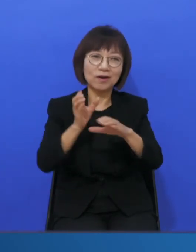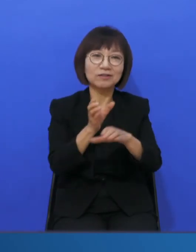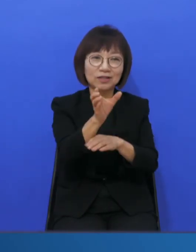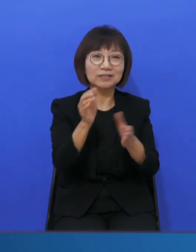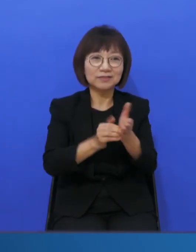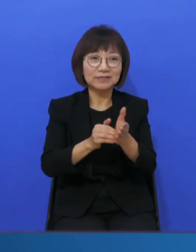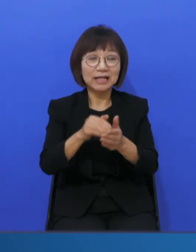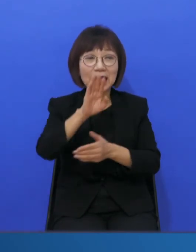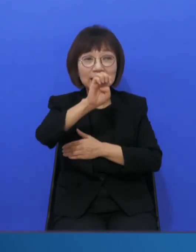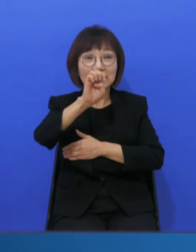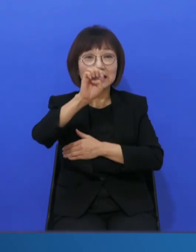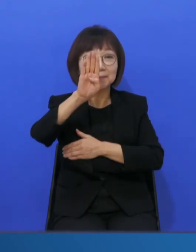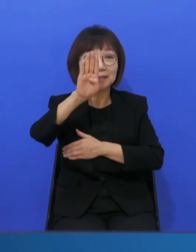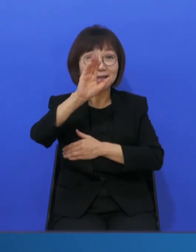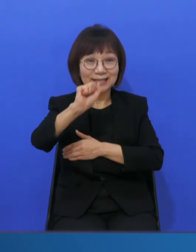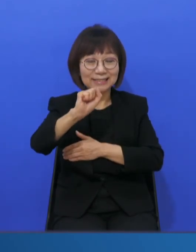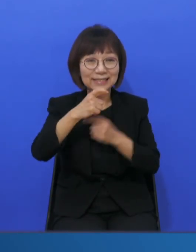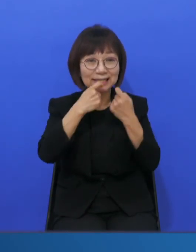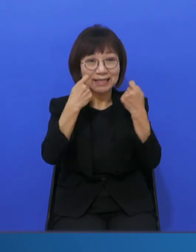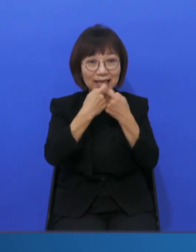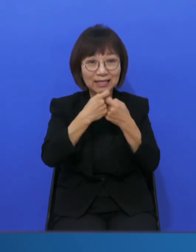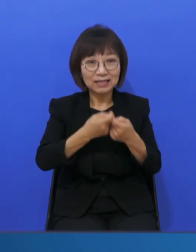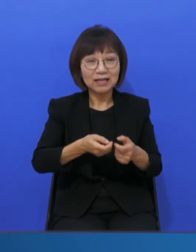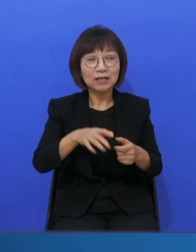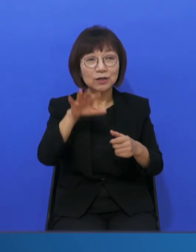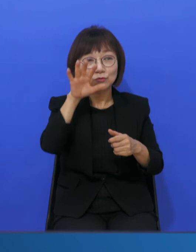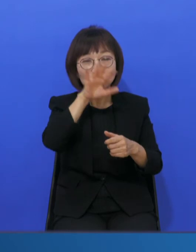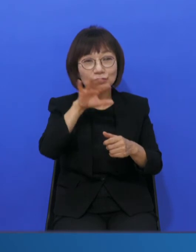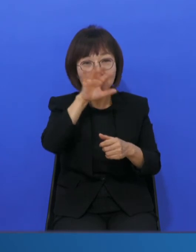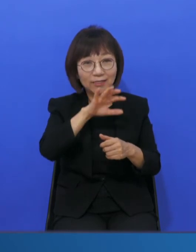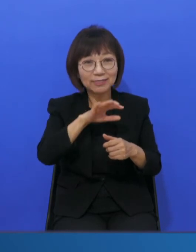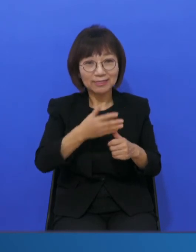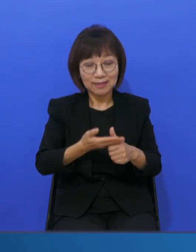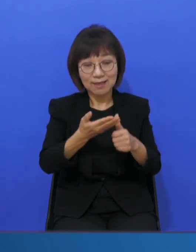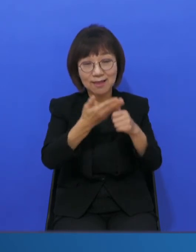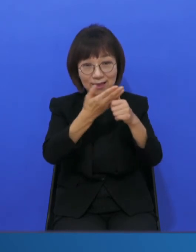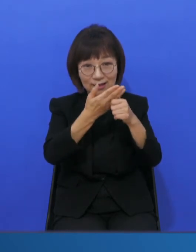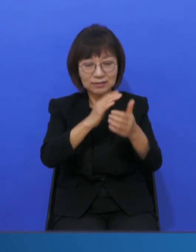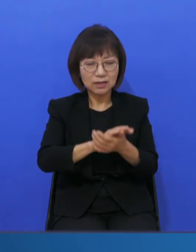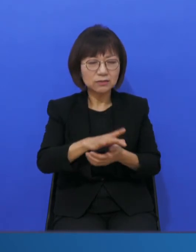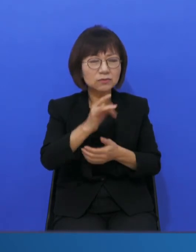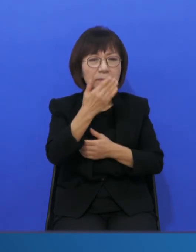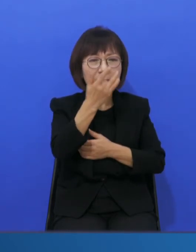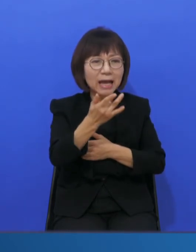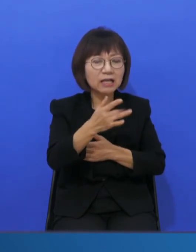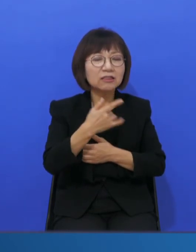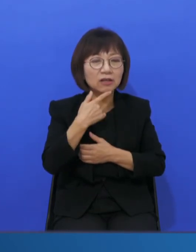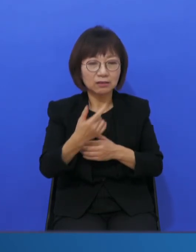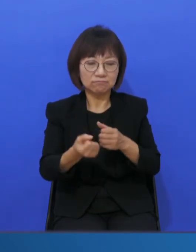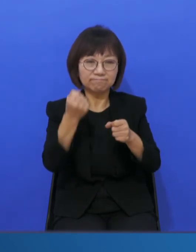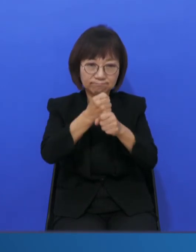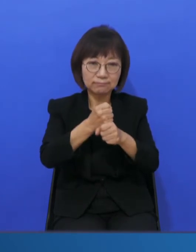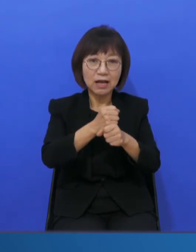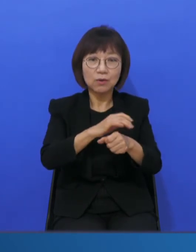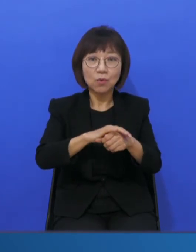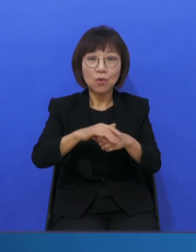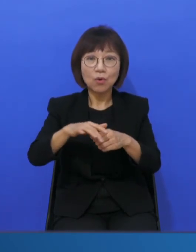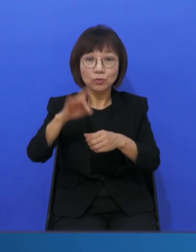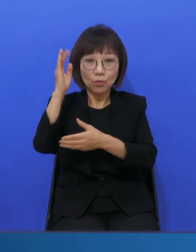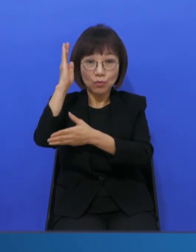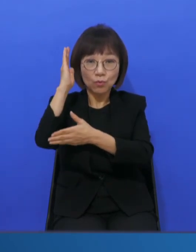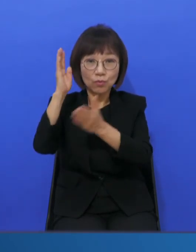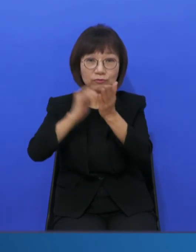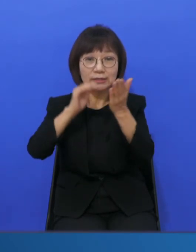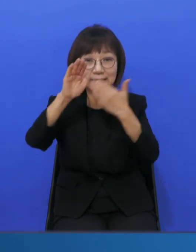EBS 기초훈련과 EBS 개인 양육 메시지의 경우 초판에서 누락된 부분을 복원하였고 초판 발행 이후